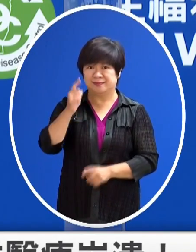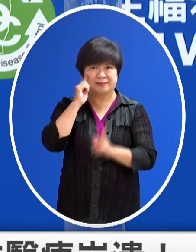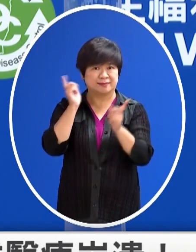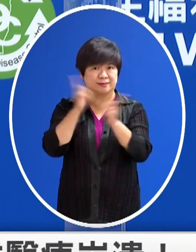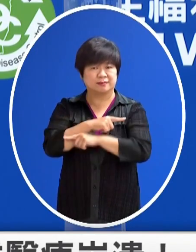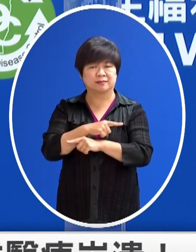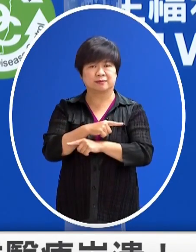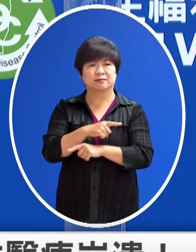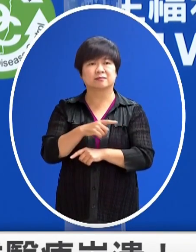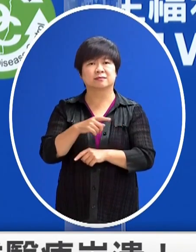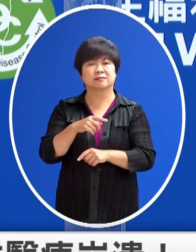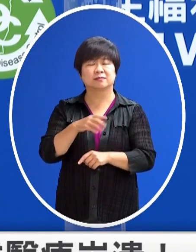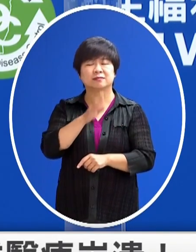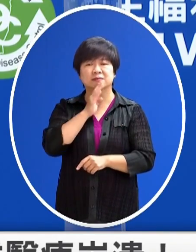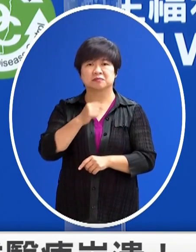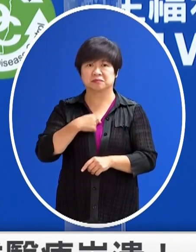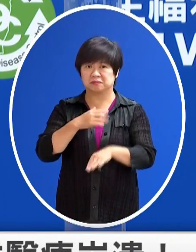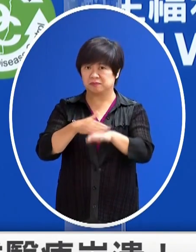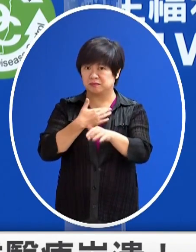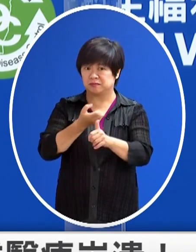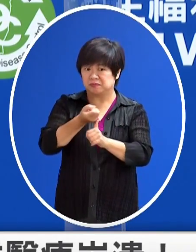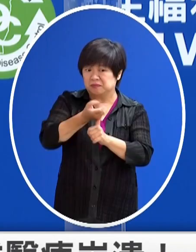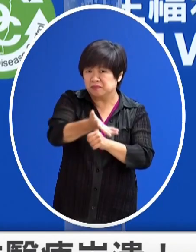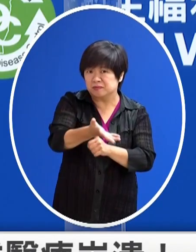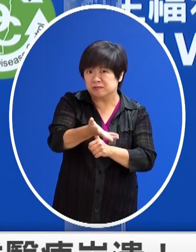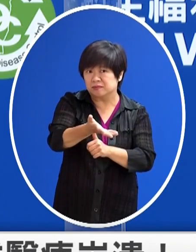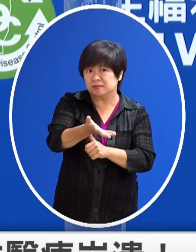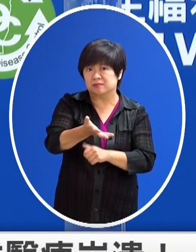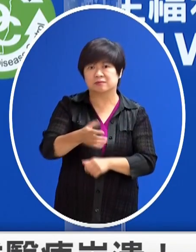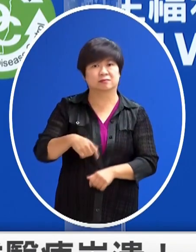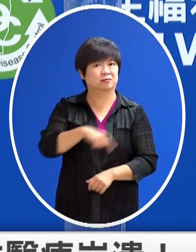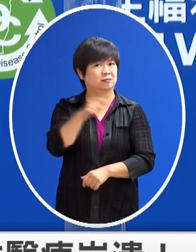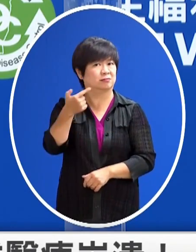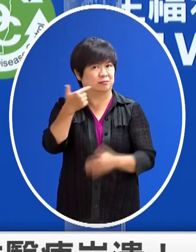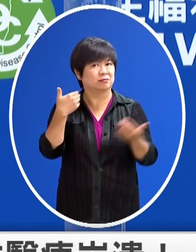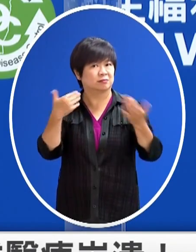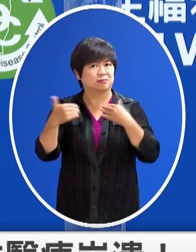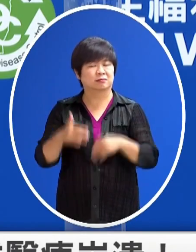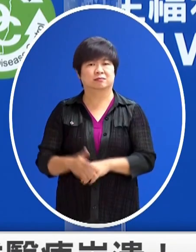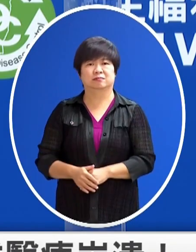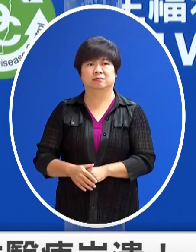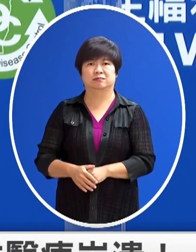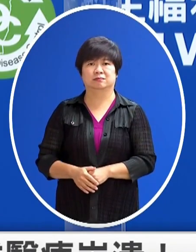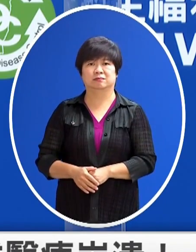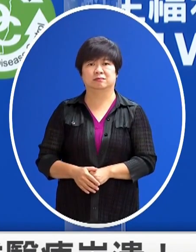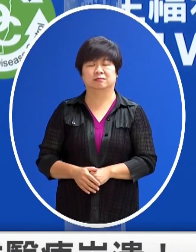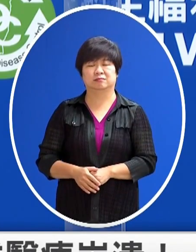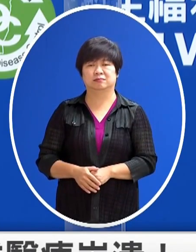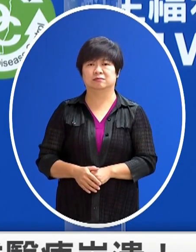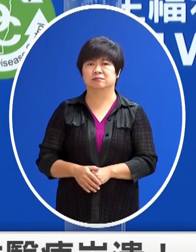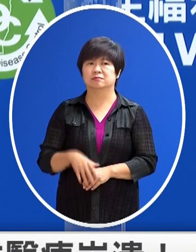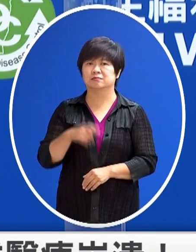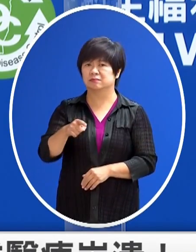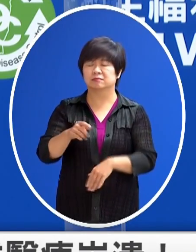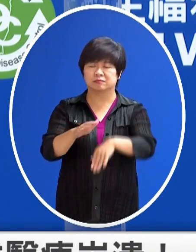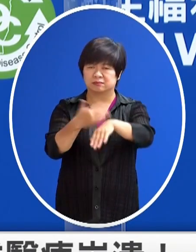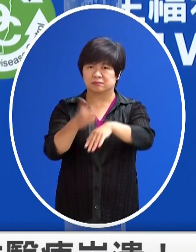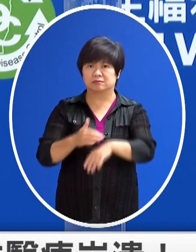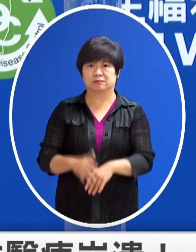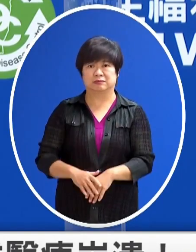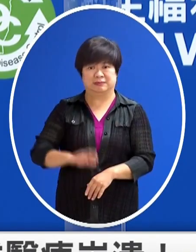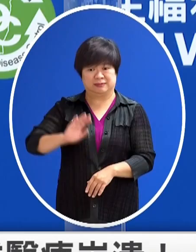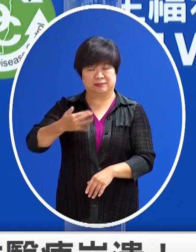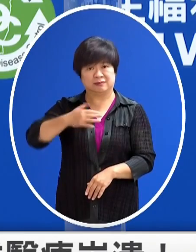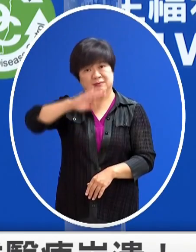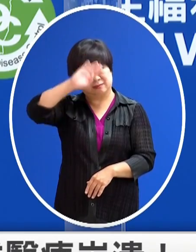被传染？大家都，我想这个答案大家比较清楚，不会。那另外是不是代表你